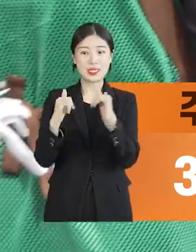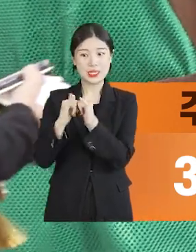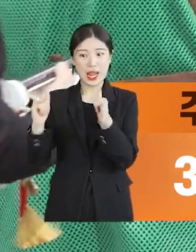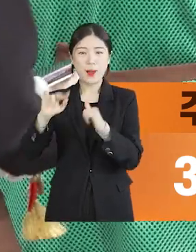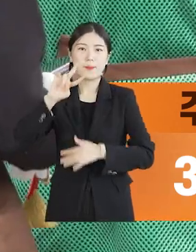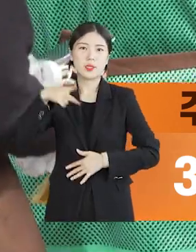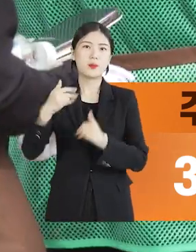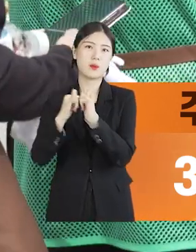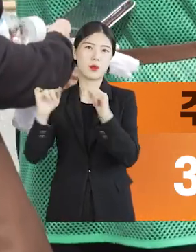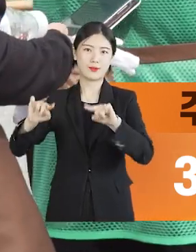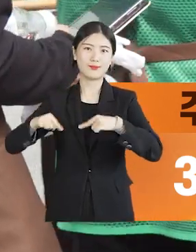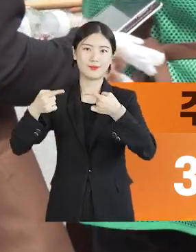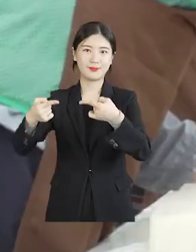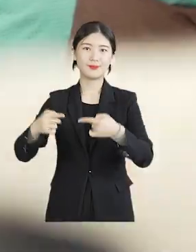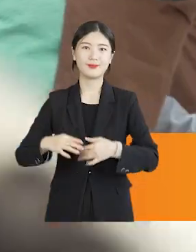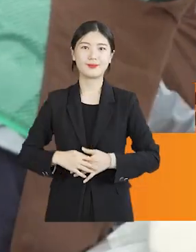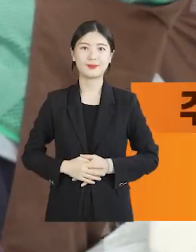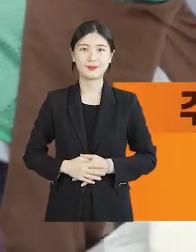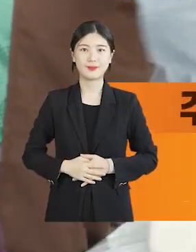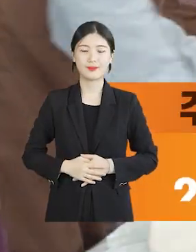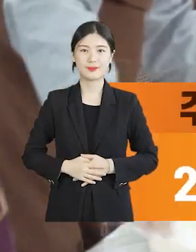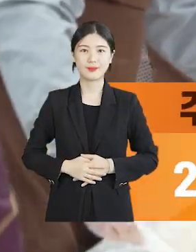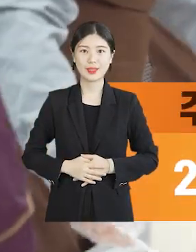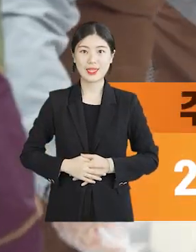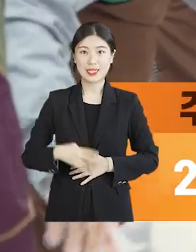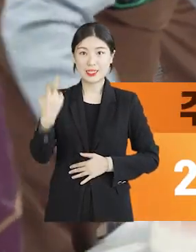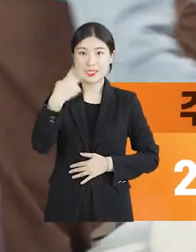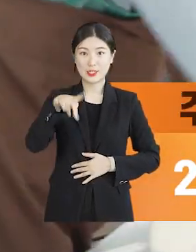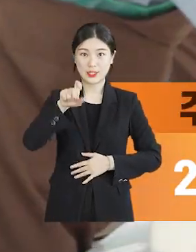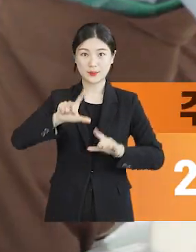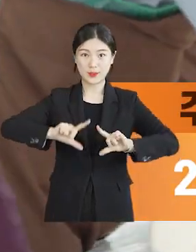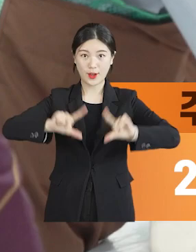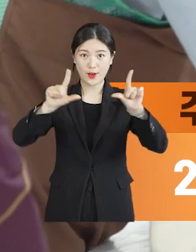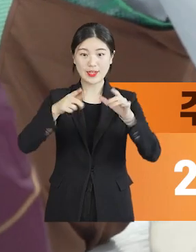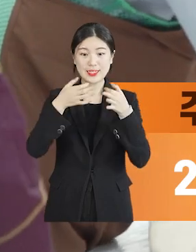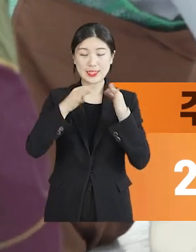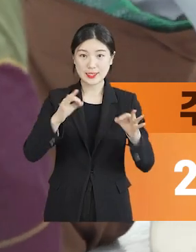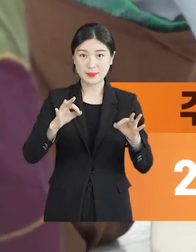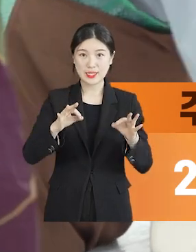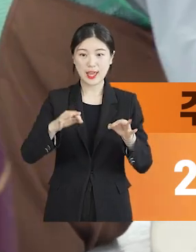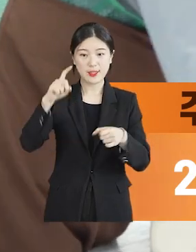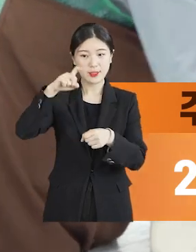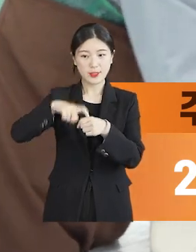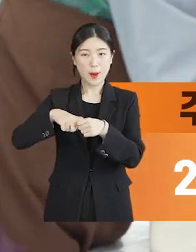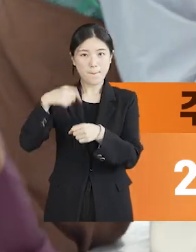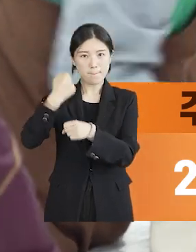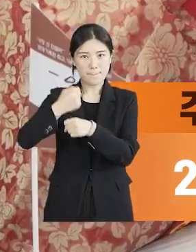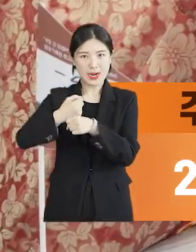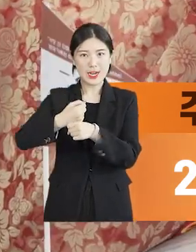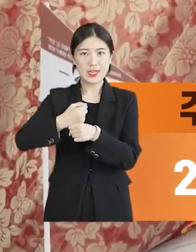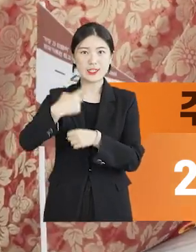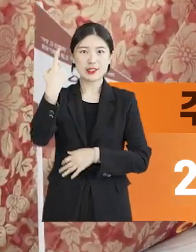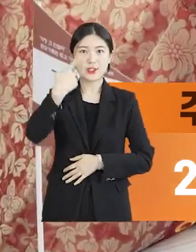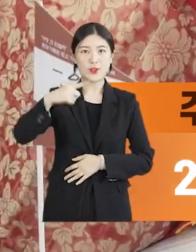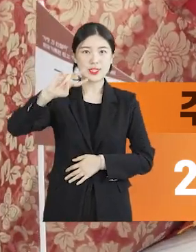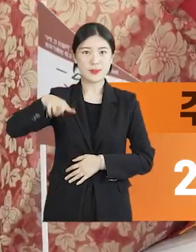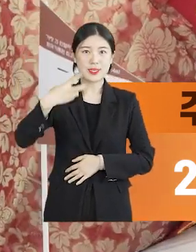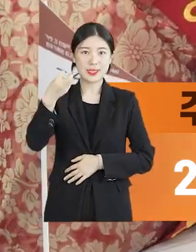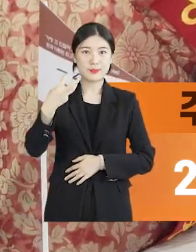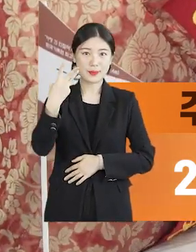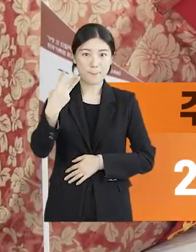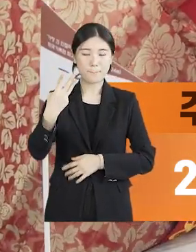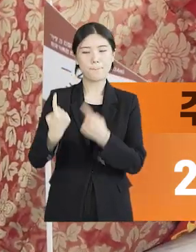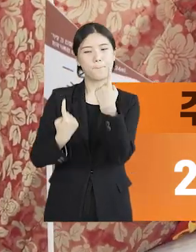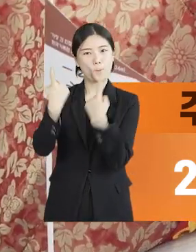인원이 투입됐습니다. 이번 도전으로 2010년 김제 지평선 축제에서 만든